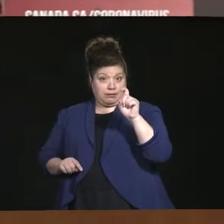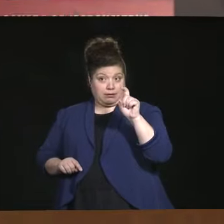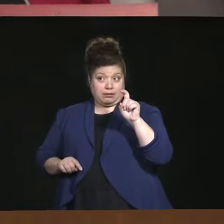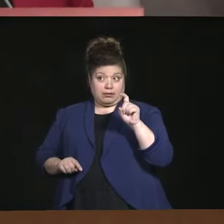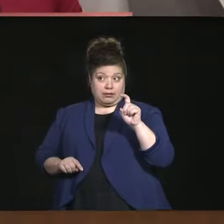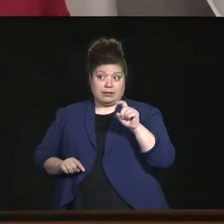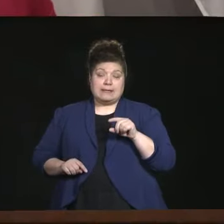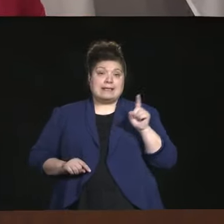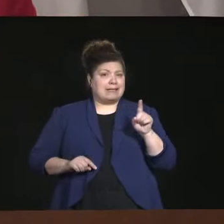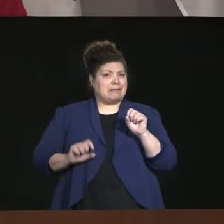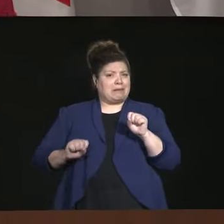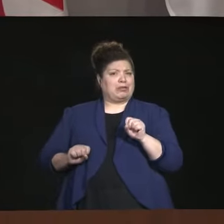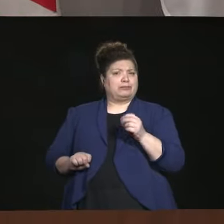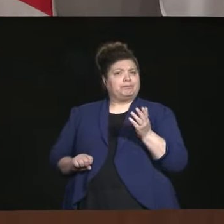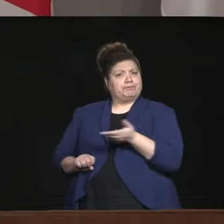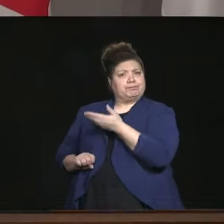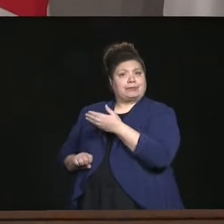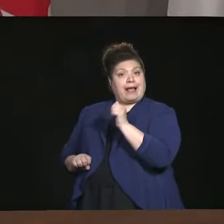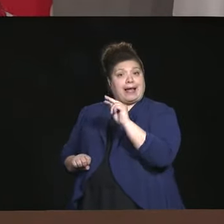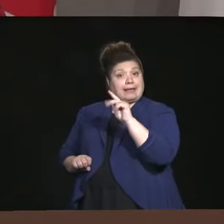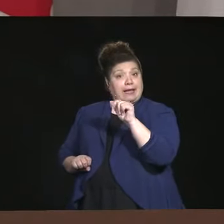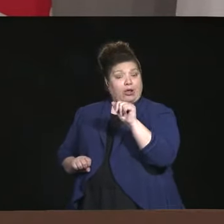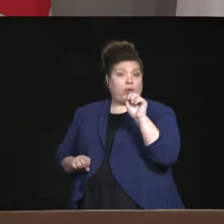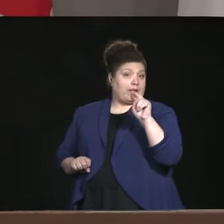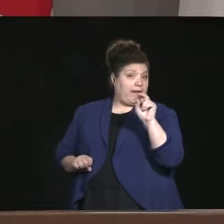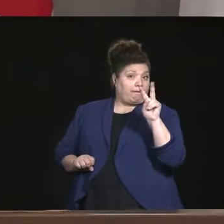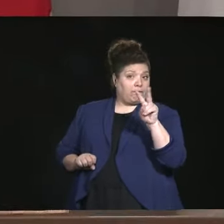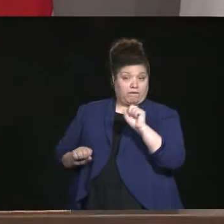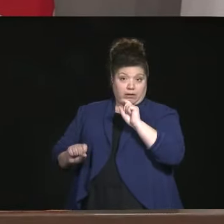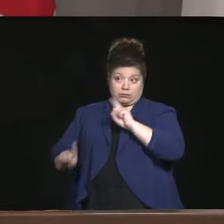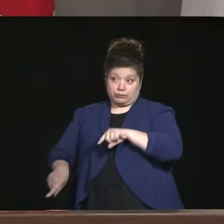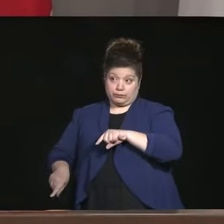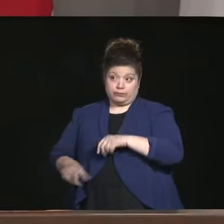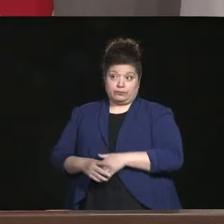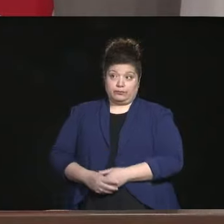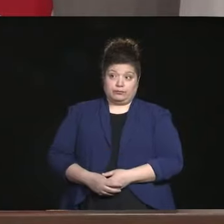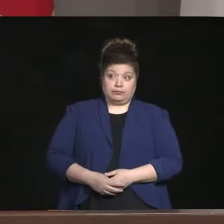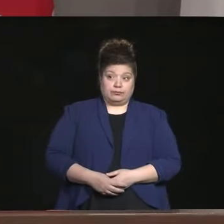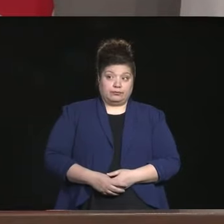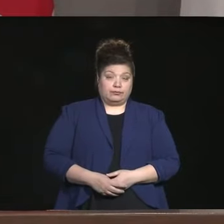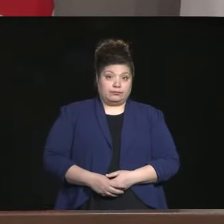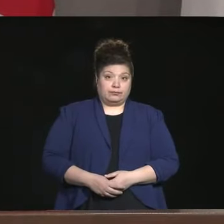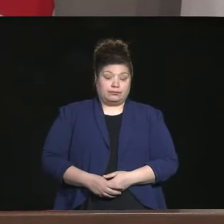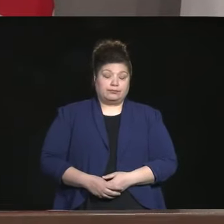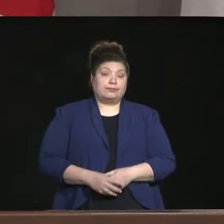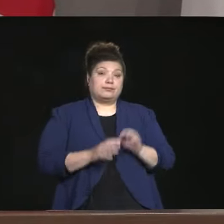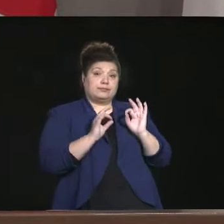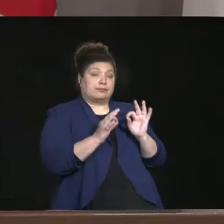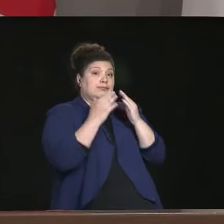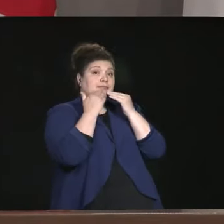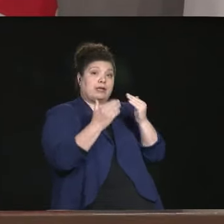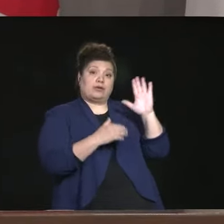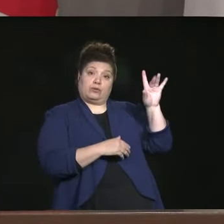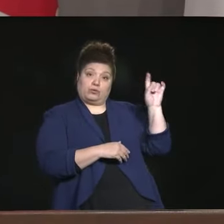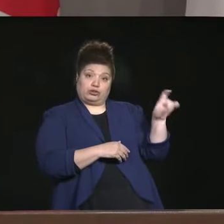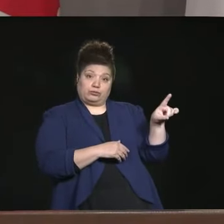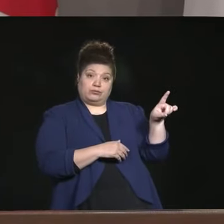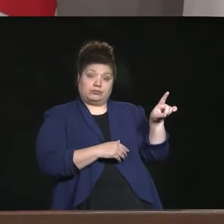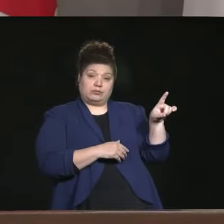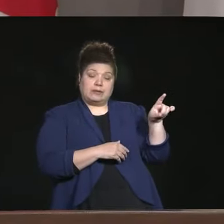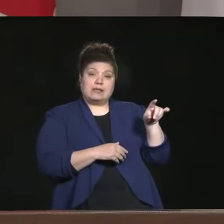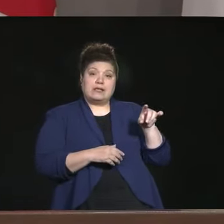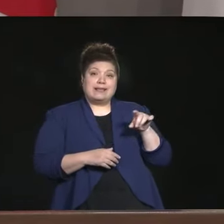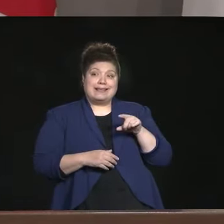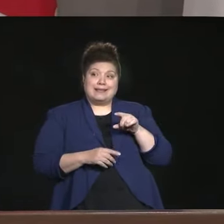mic, questions. Pardon. Merci beaucoup pour la Thank you very question. much Nous for your travaillons question. en collaboration We're avec working l'ensemble and du